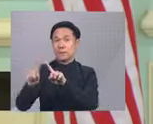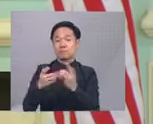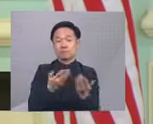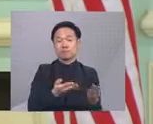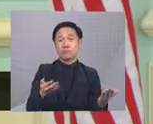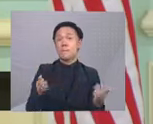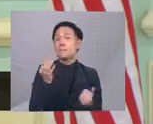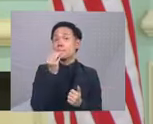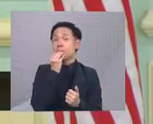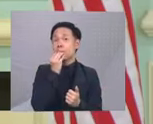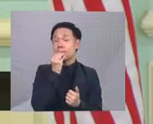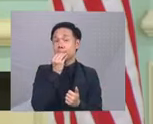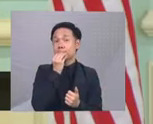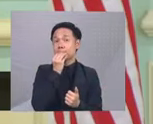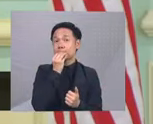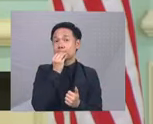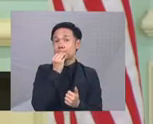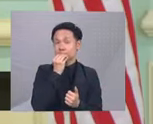barangan di